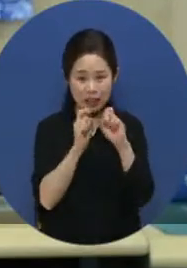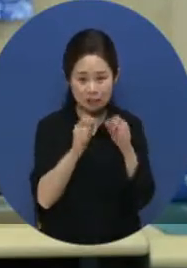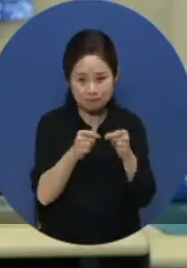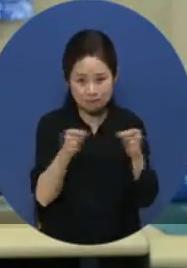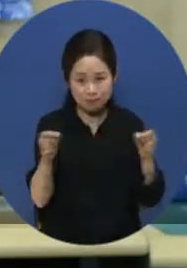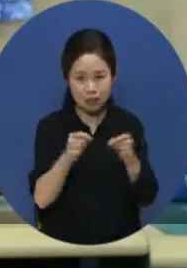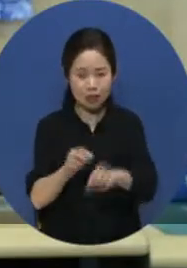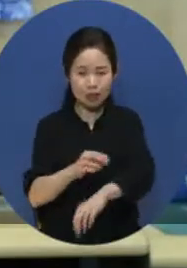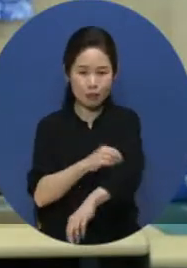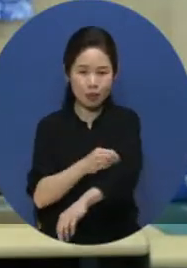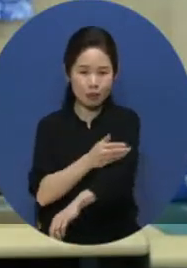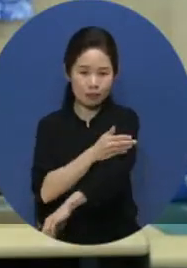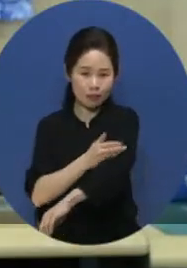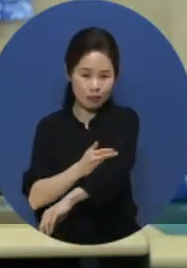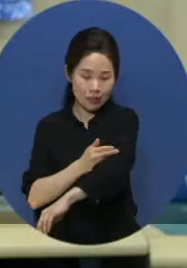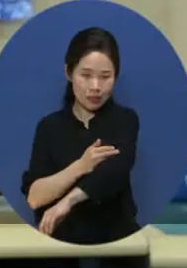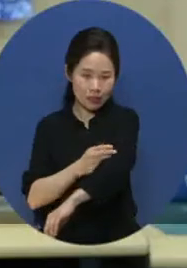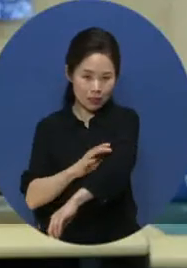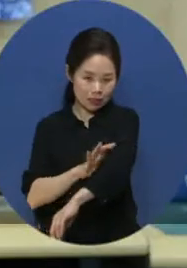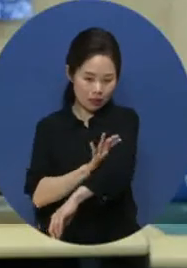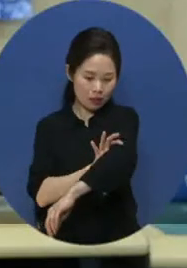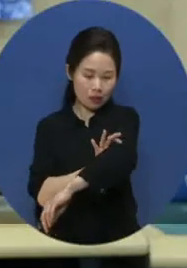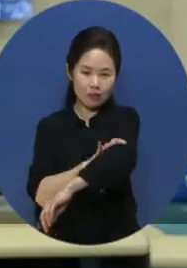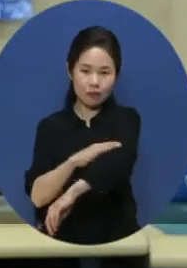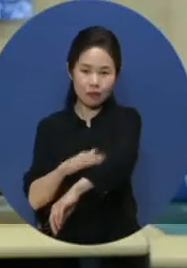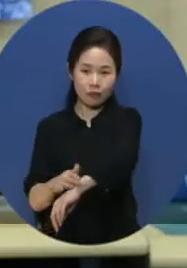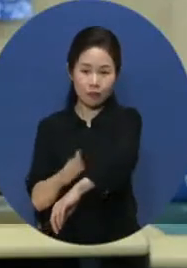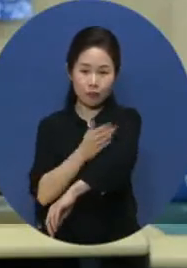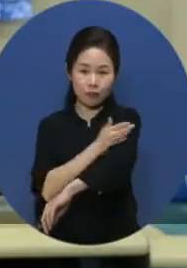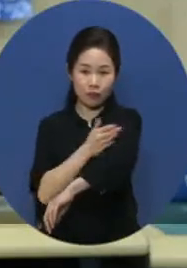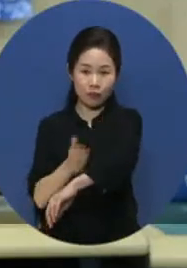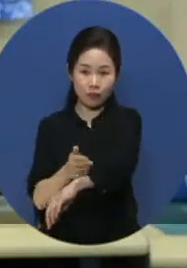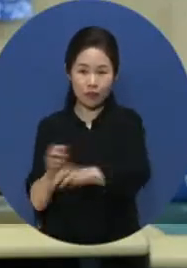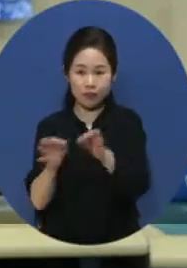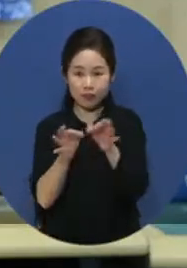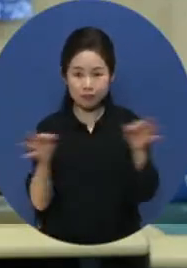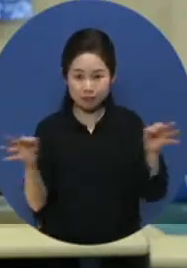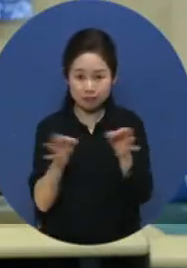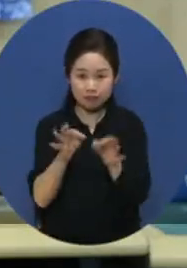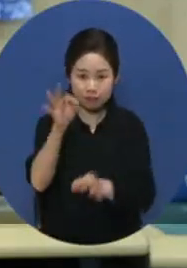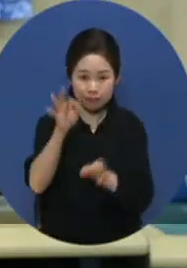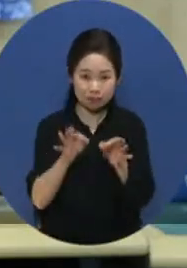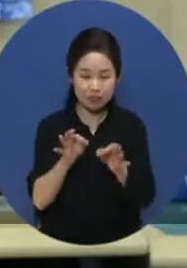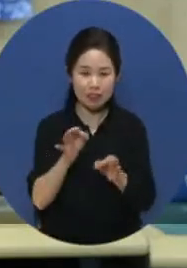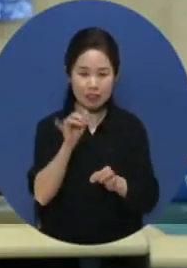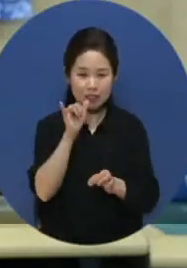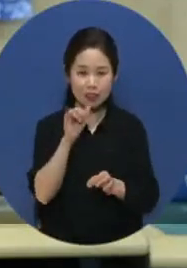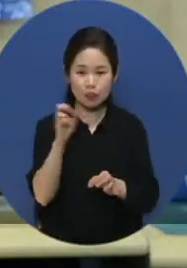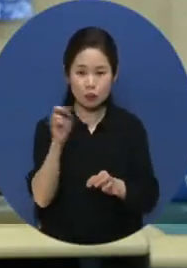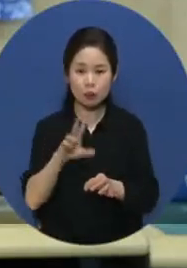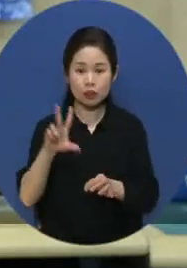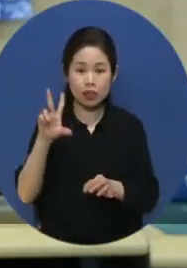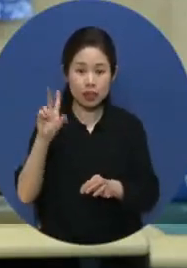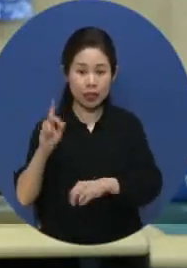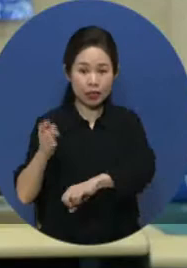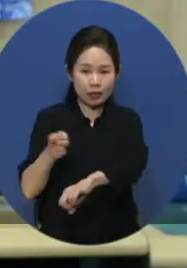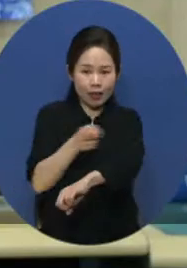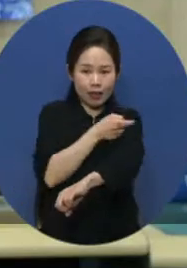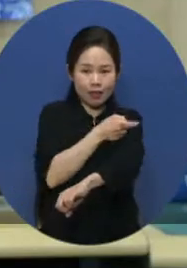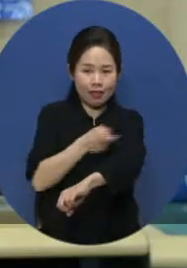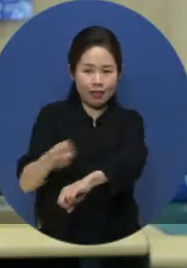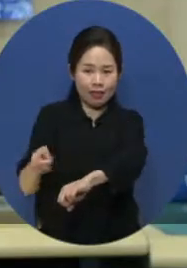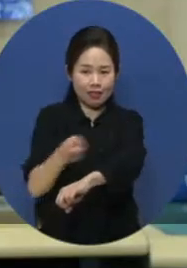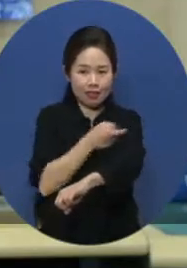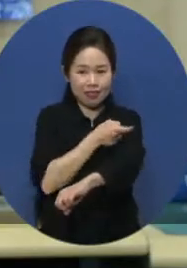일단 걷어서 팔꿈치 정도까지 측정을 하는 거죠. 저희가 일반적인 측정 방식도 씁니다만 3D 스캐너라는 걸 쓰고요. 그래서